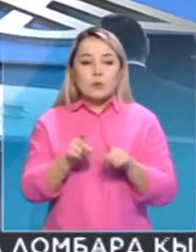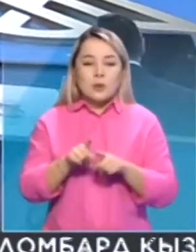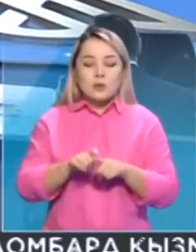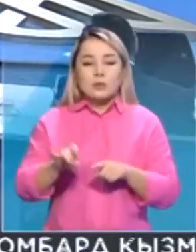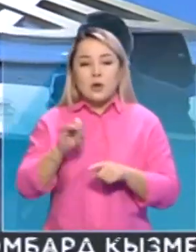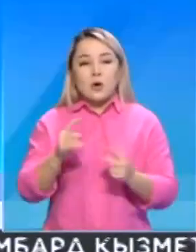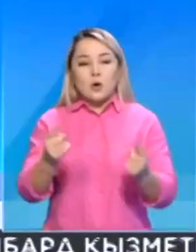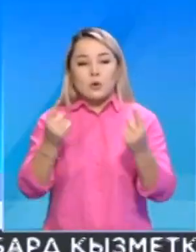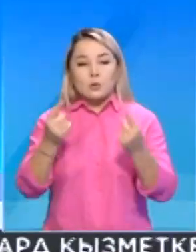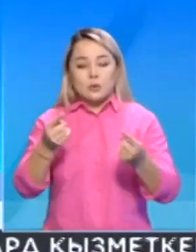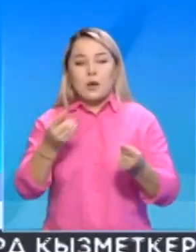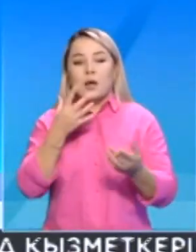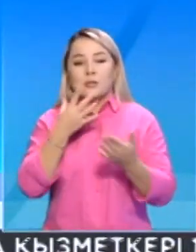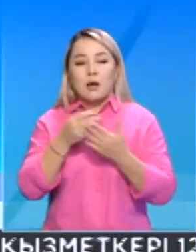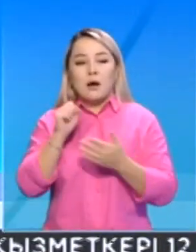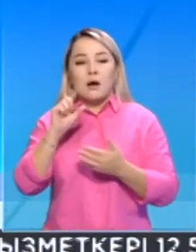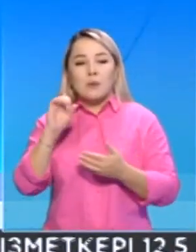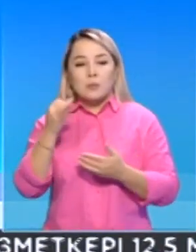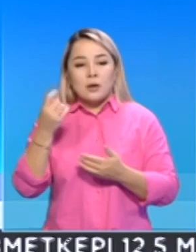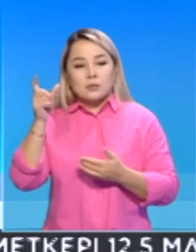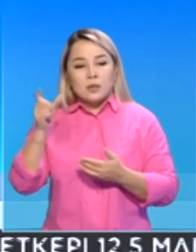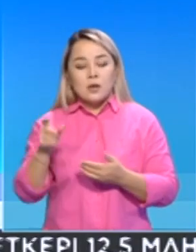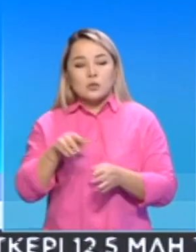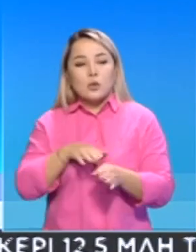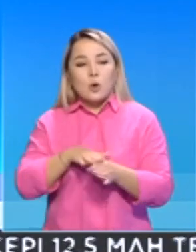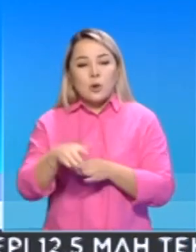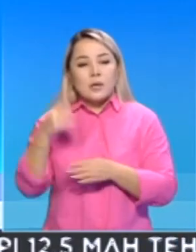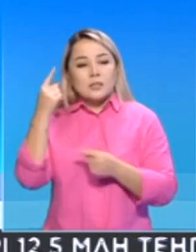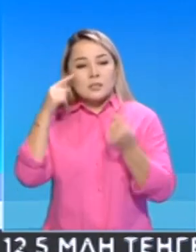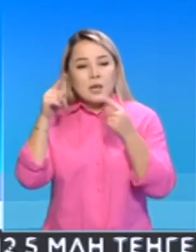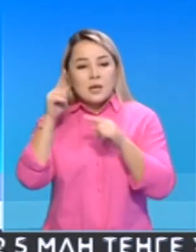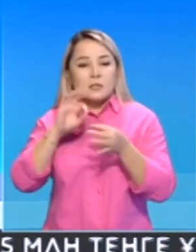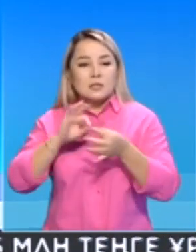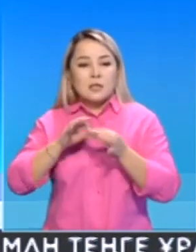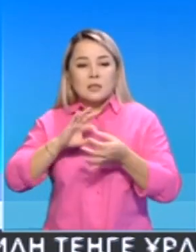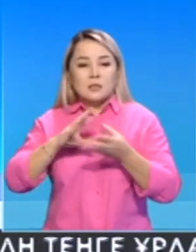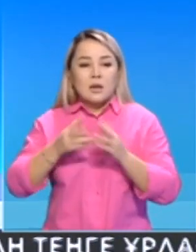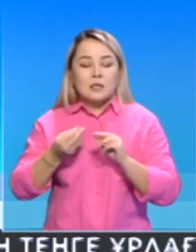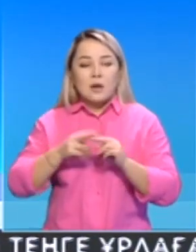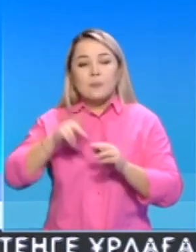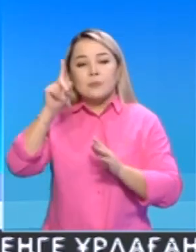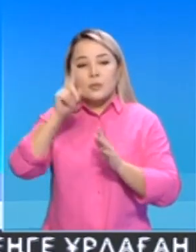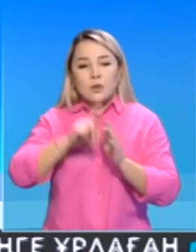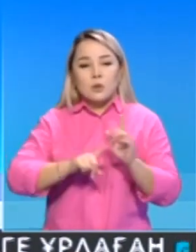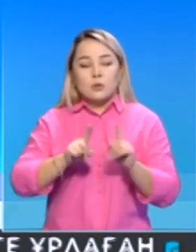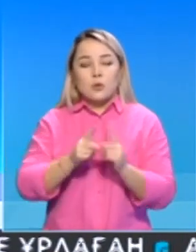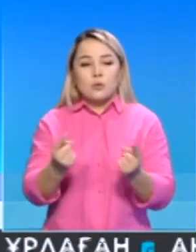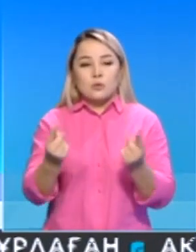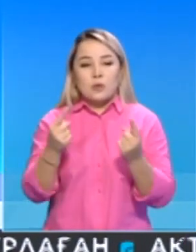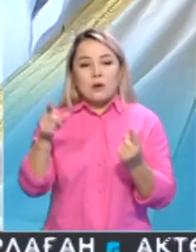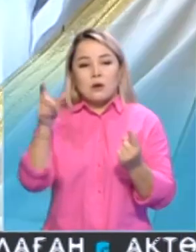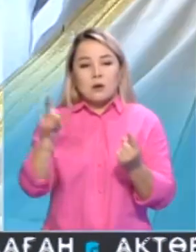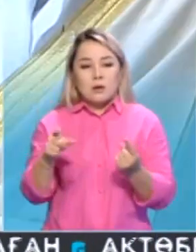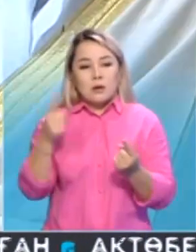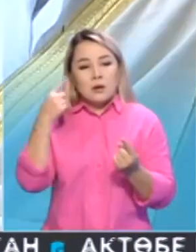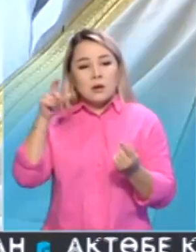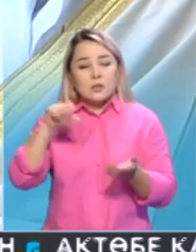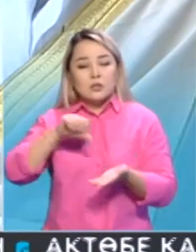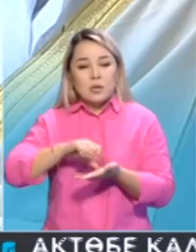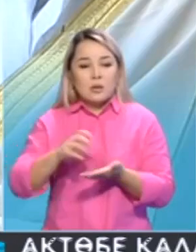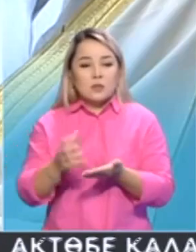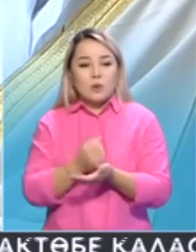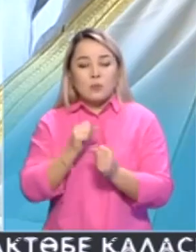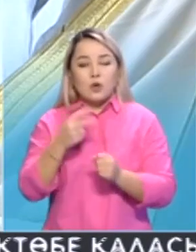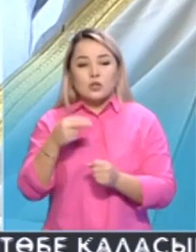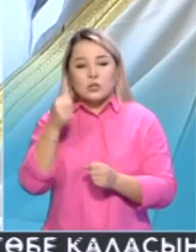кеткен ұлы Абай. Абай толық адам идеясын айтты. Тіршіліктің мәнін білуге тырысты. Дін туралы да түсінікті ұлы ақыннан табуға болады. 20 жыл бойы